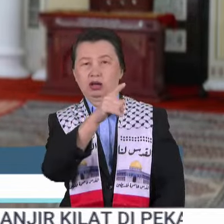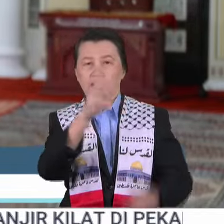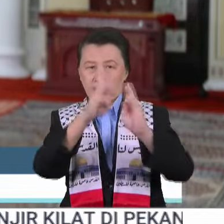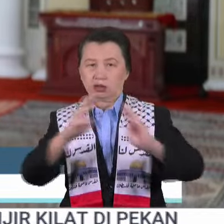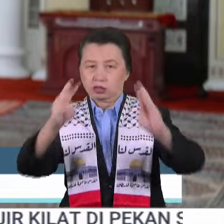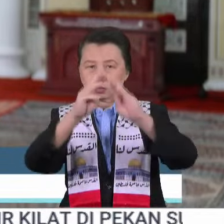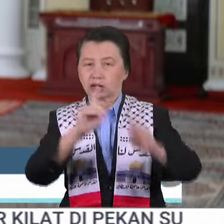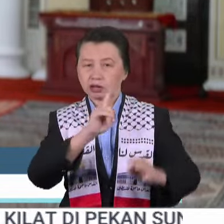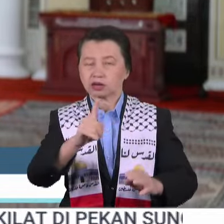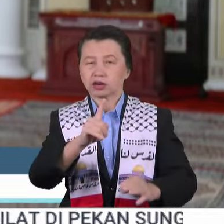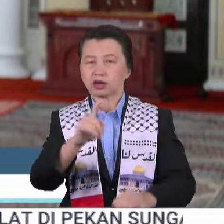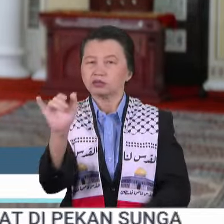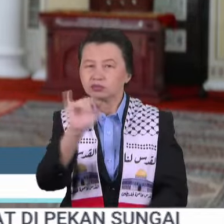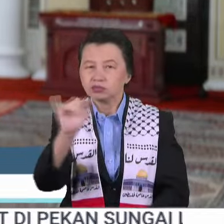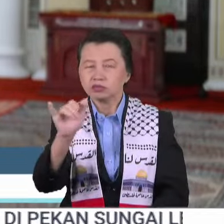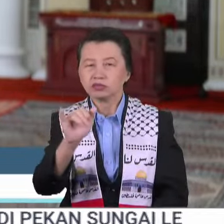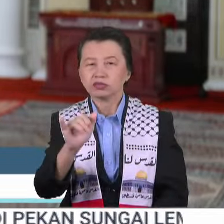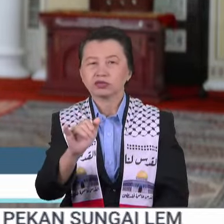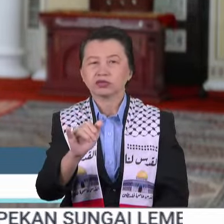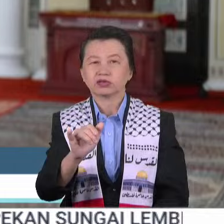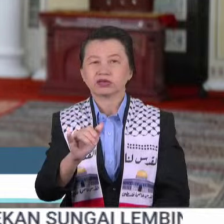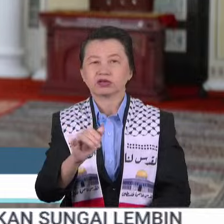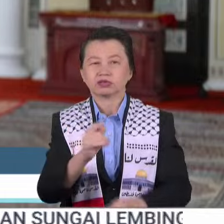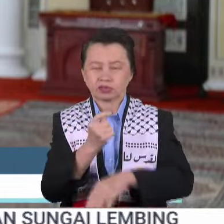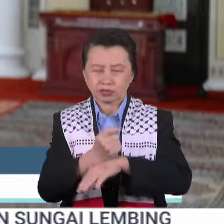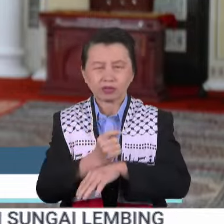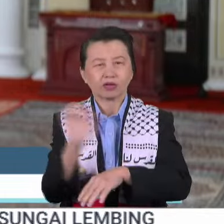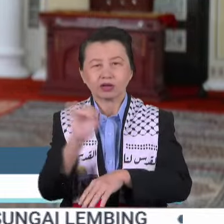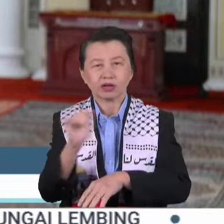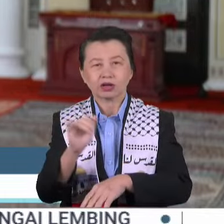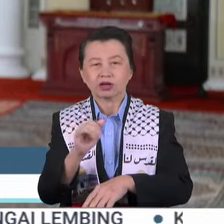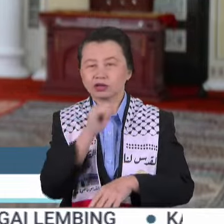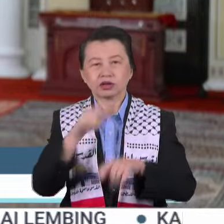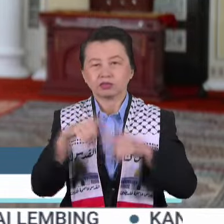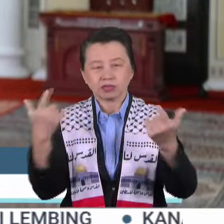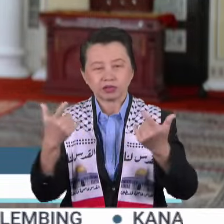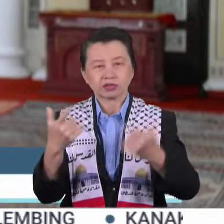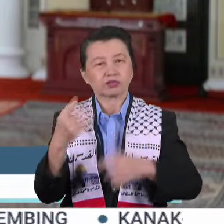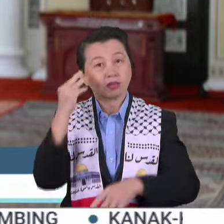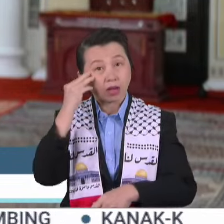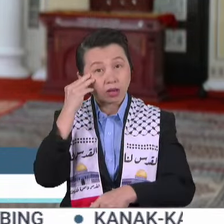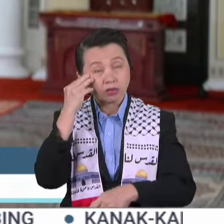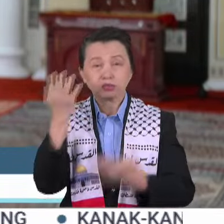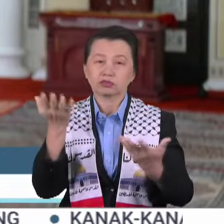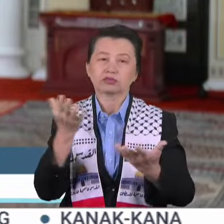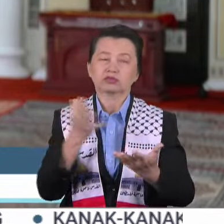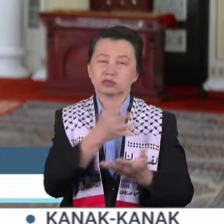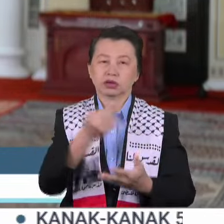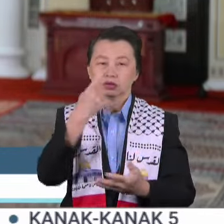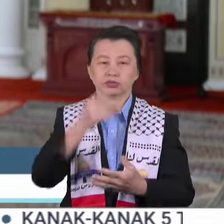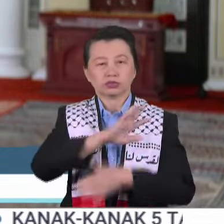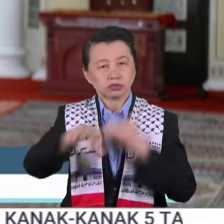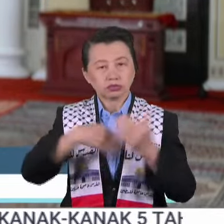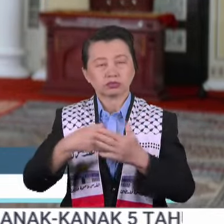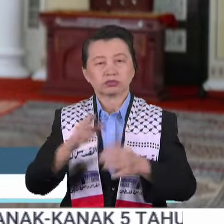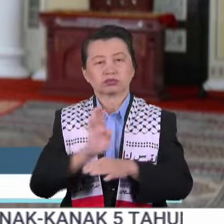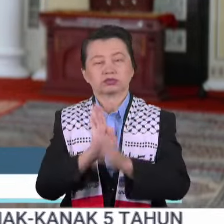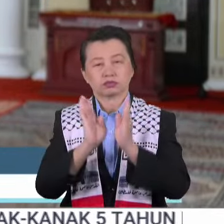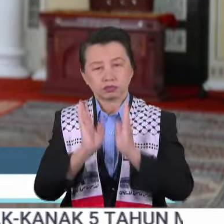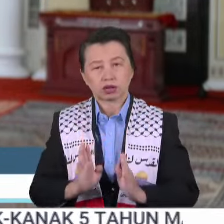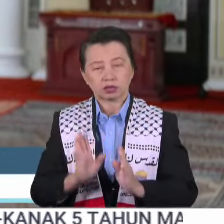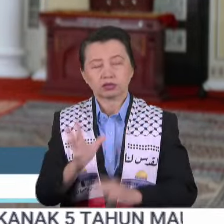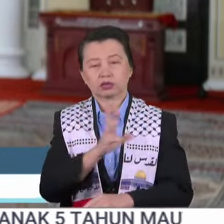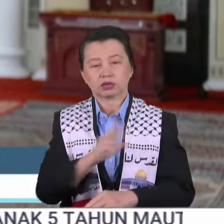tidak membezakan, dan Islam itu bukan untuk orang Melayu. Islam itu adalah untuk semua bangsa